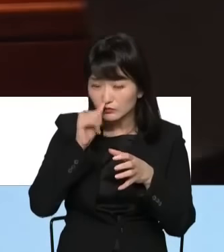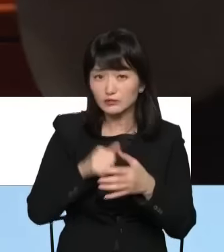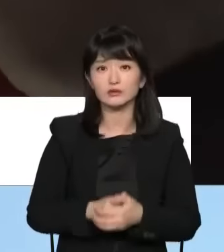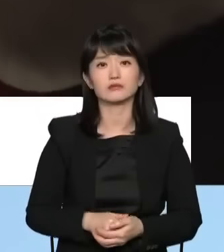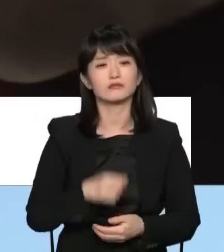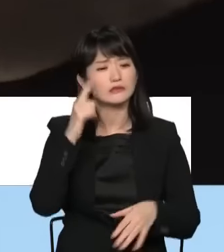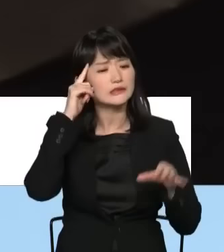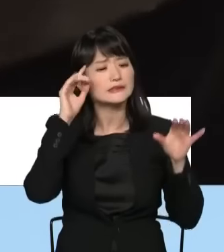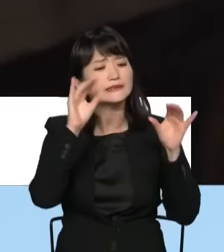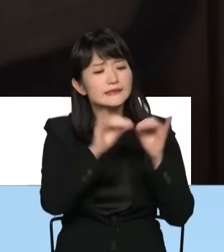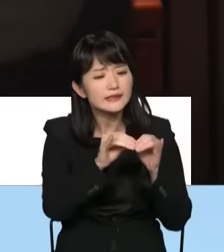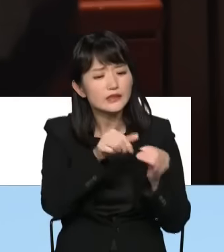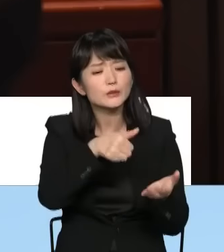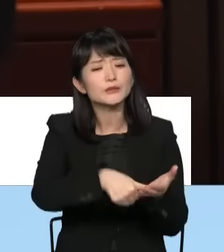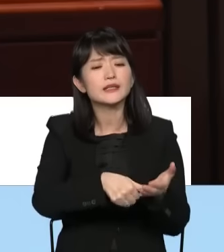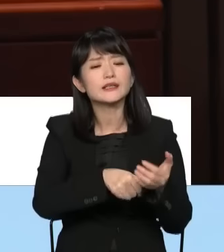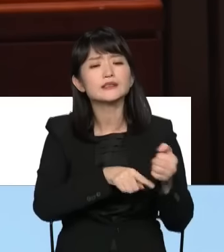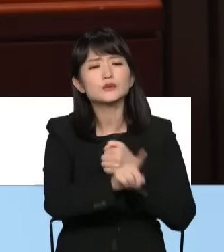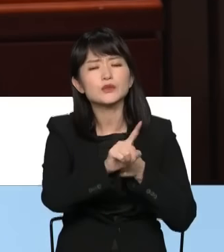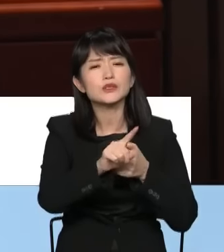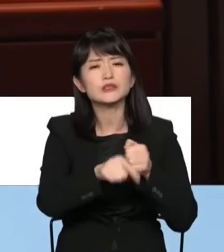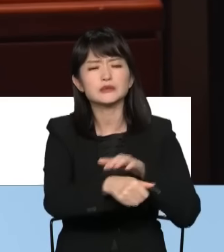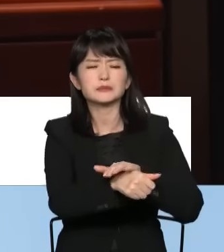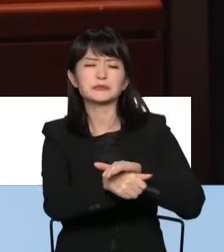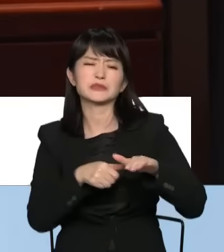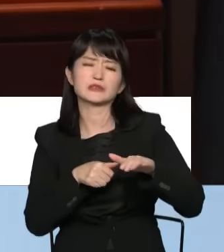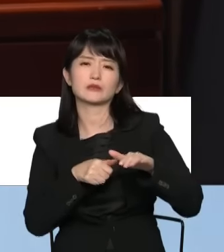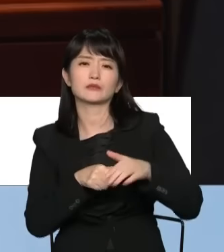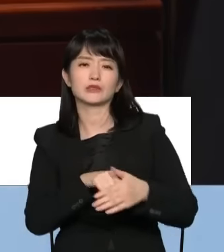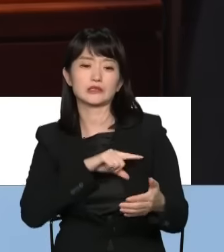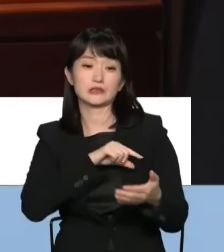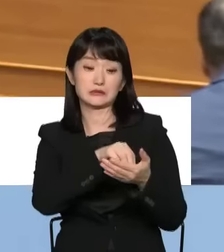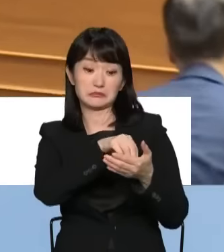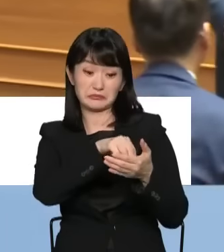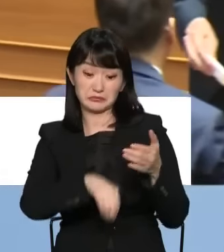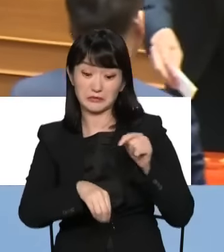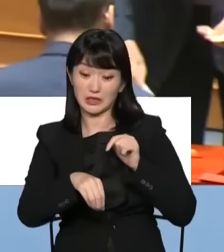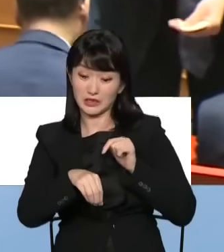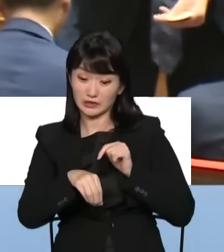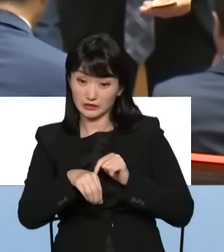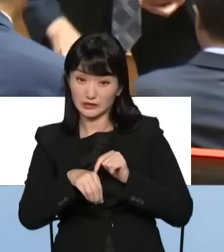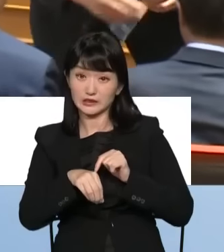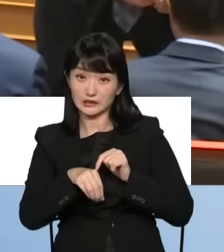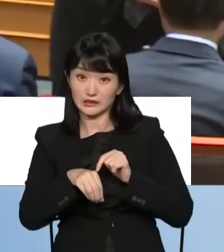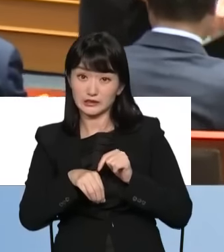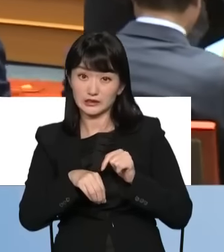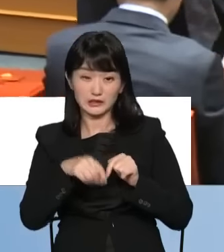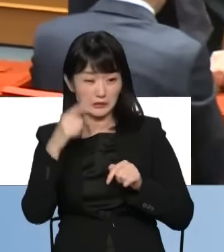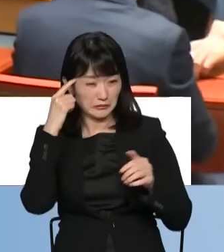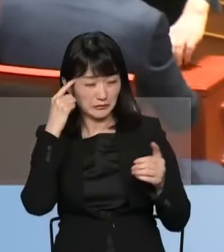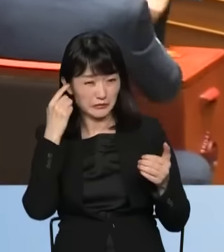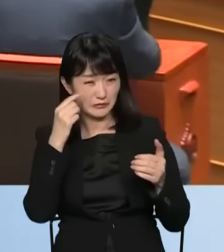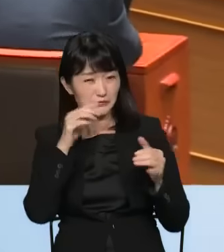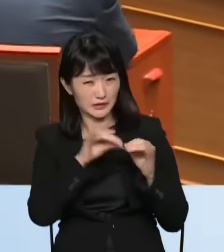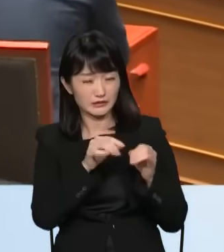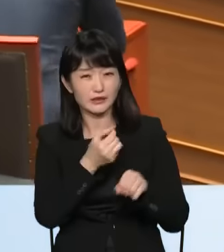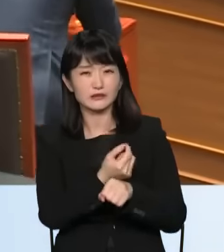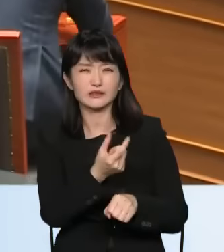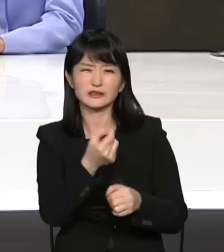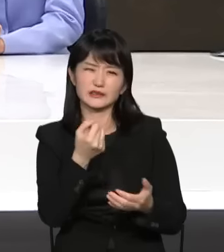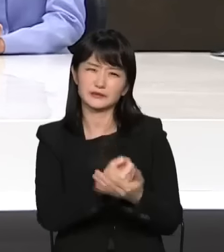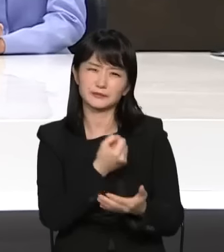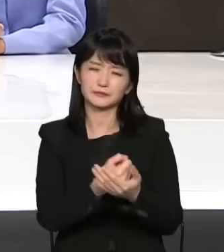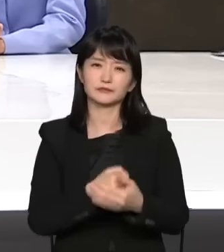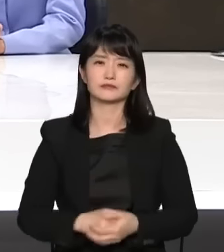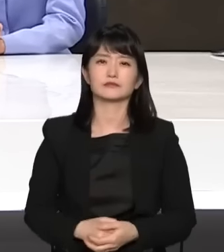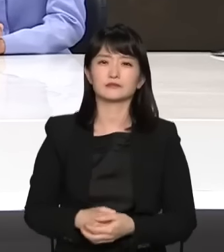던진 분들은 비겁한 소신 그니까 이런 무기명의 숨어서 던지신 것 아닌가에 대한 안타까움이 있습니다 추경호 원내